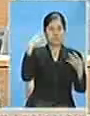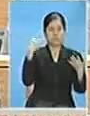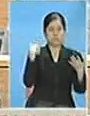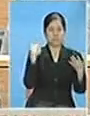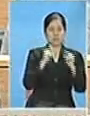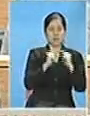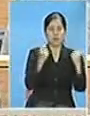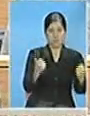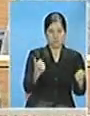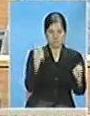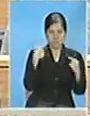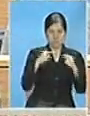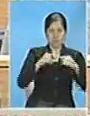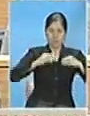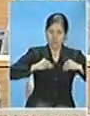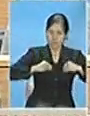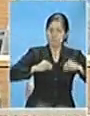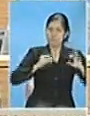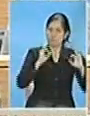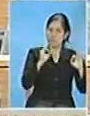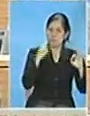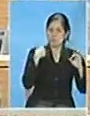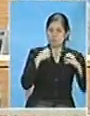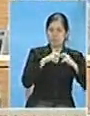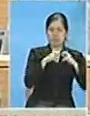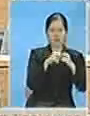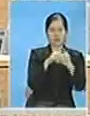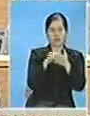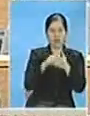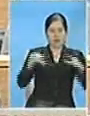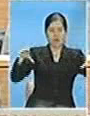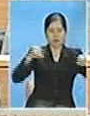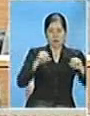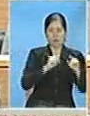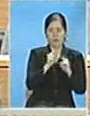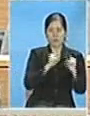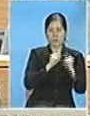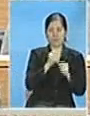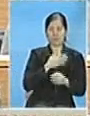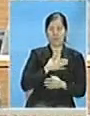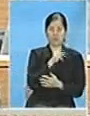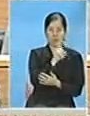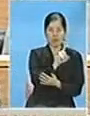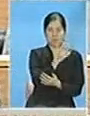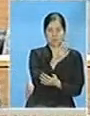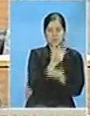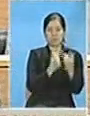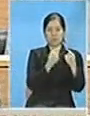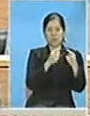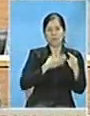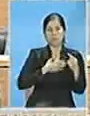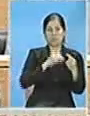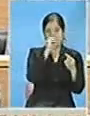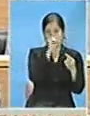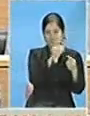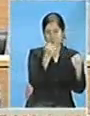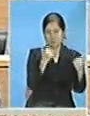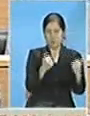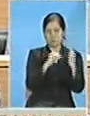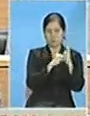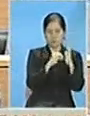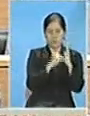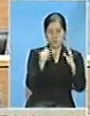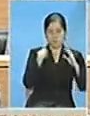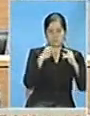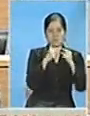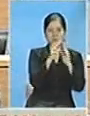านฟังคนรอบข้างท่านคิดว่าจะหาทางแก้ไขกับกทม.ผมเลยไม่ถามคำถามนี้แต่ขออนุญาตเรียนท่านครับว่าวันนี้กทม.มีระบ